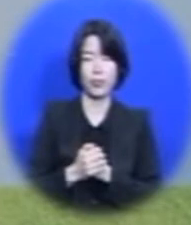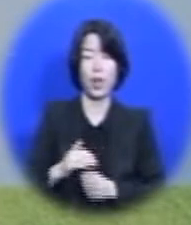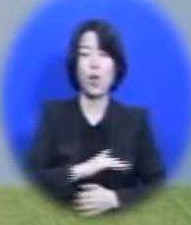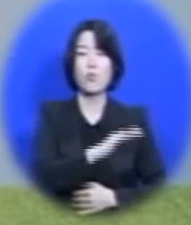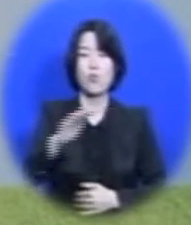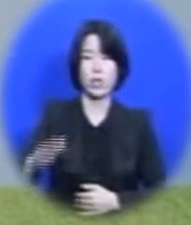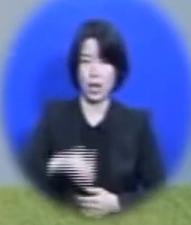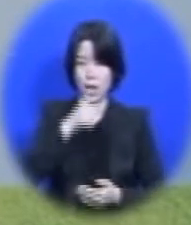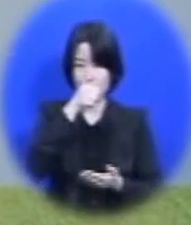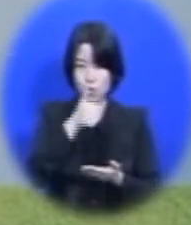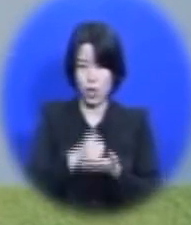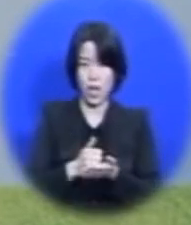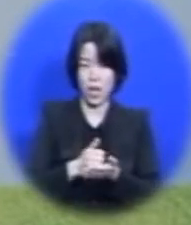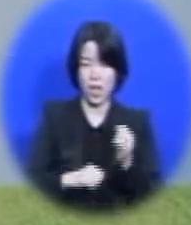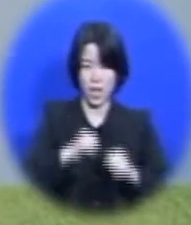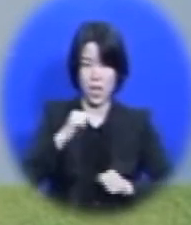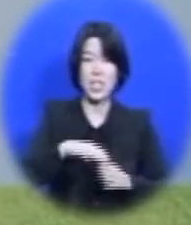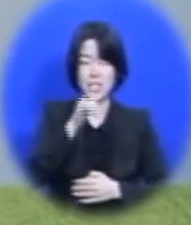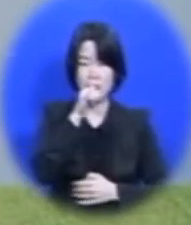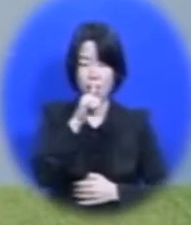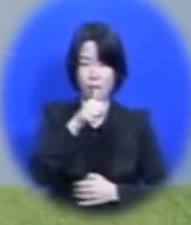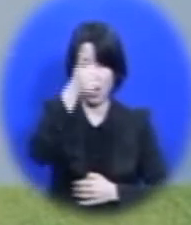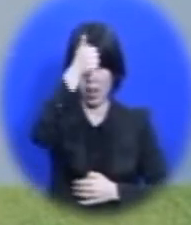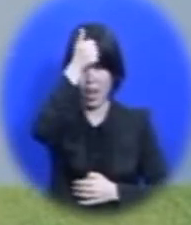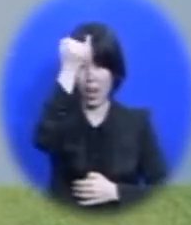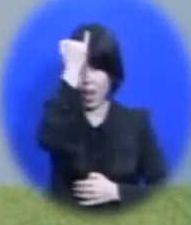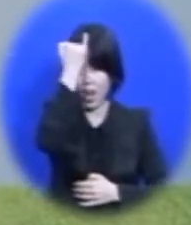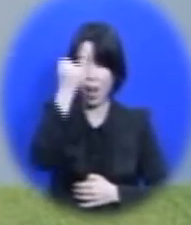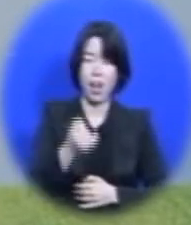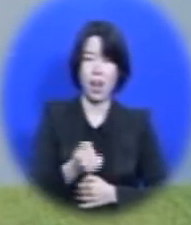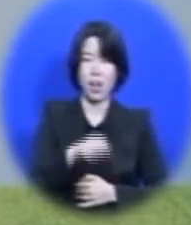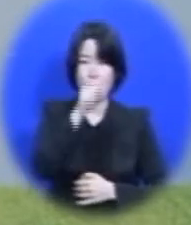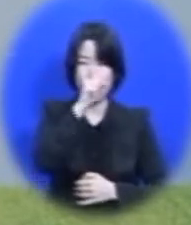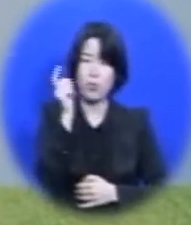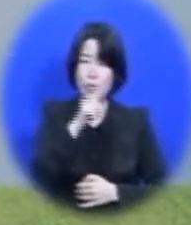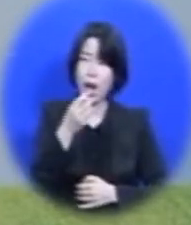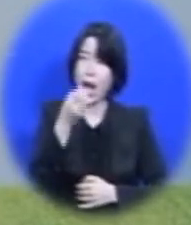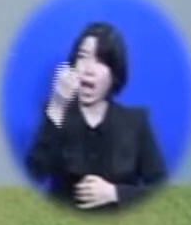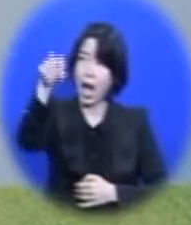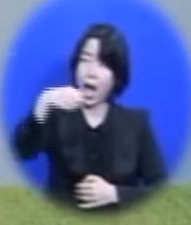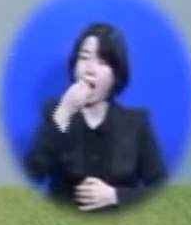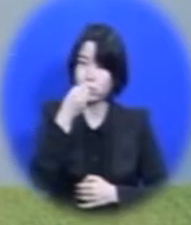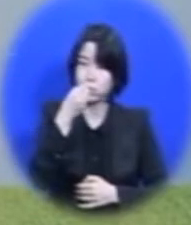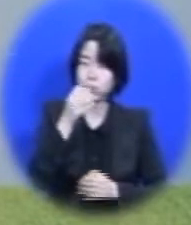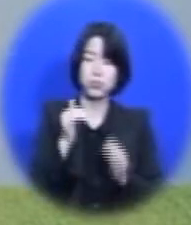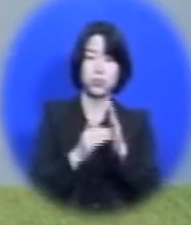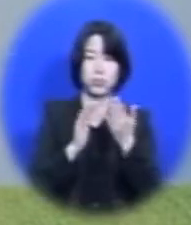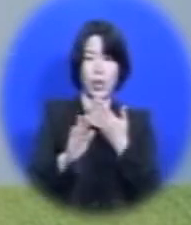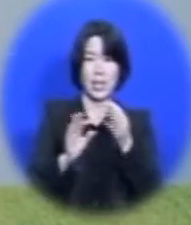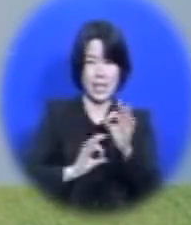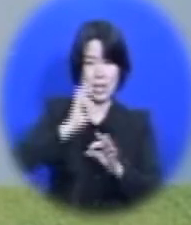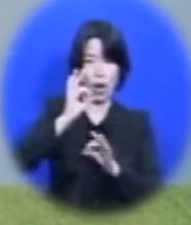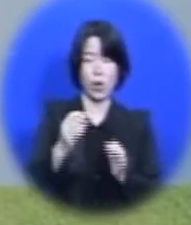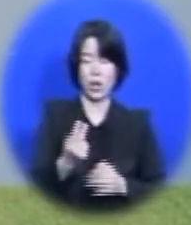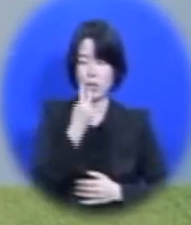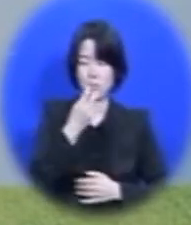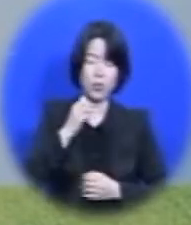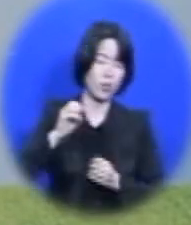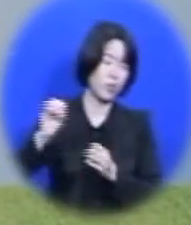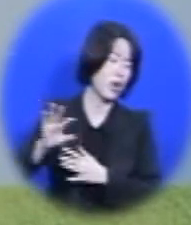우리가 죄를 짓게 되면서 아담과 하와가 선악과를 따먹게 되면서 이 영원한 생명을